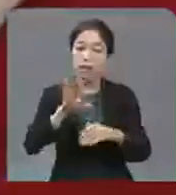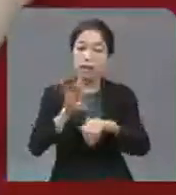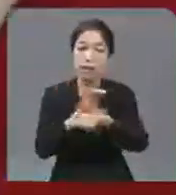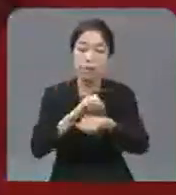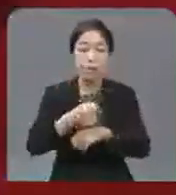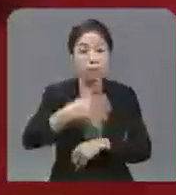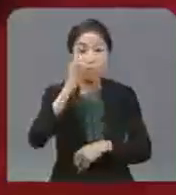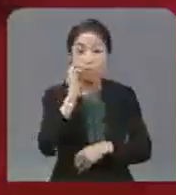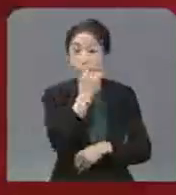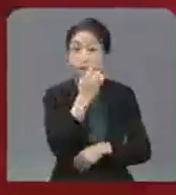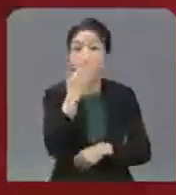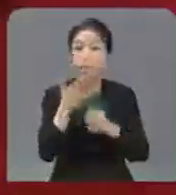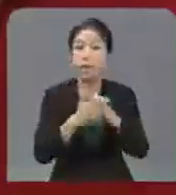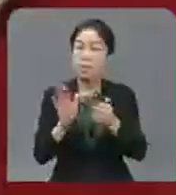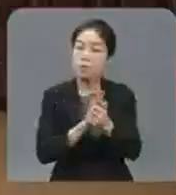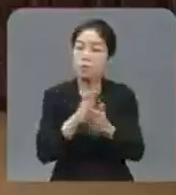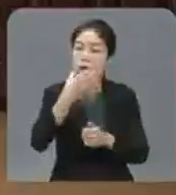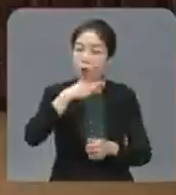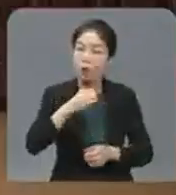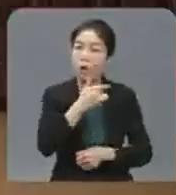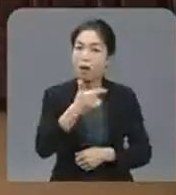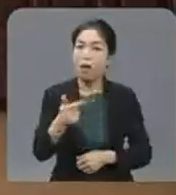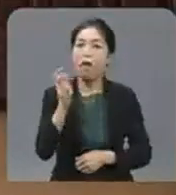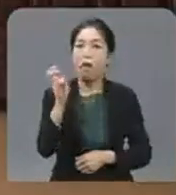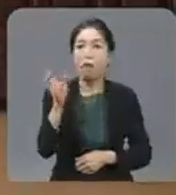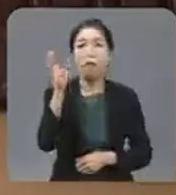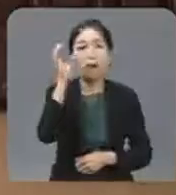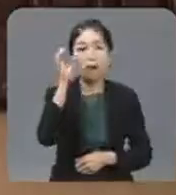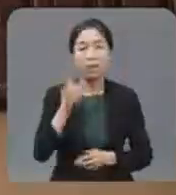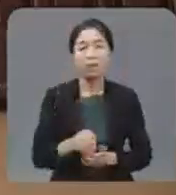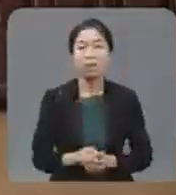있어 서비스 효율이 높아질 것으로 내다봤습니다